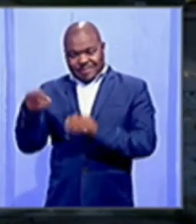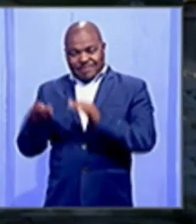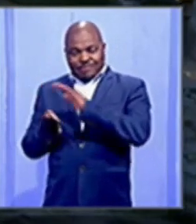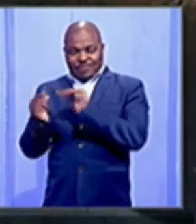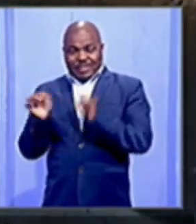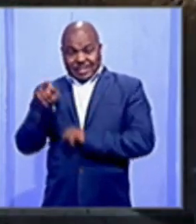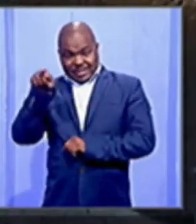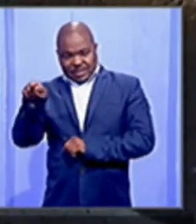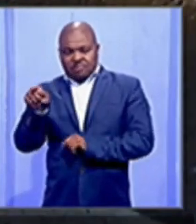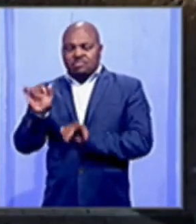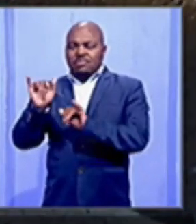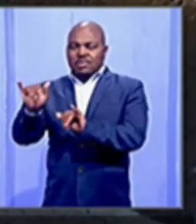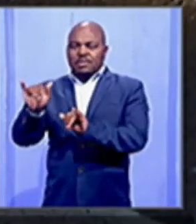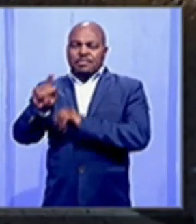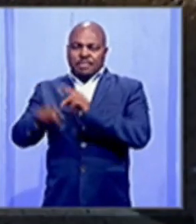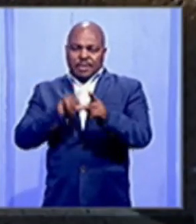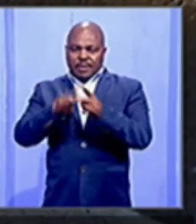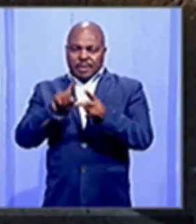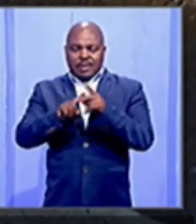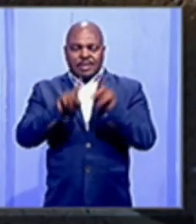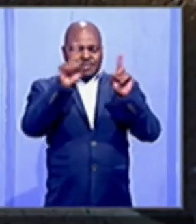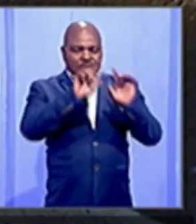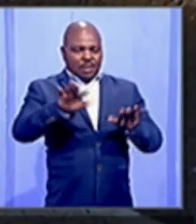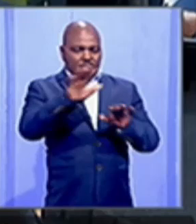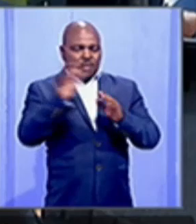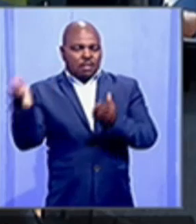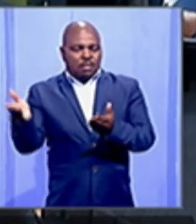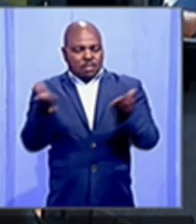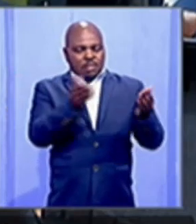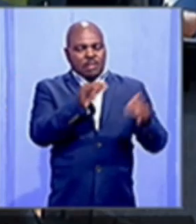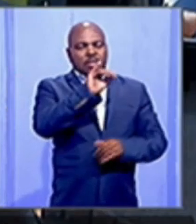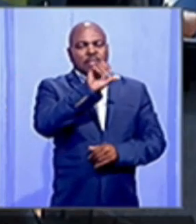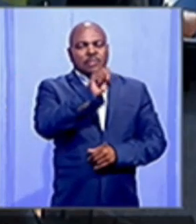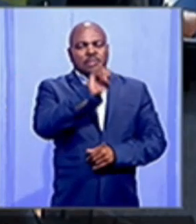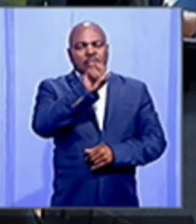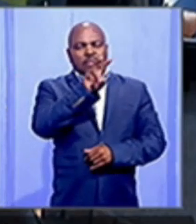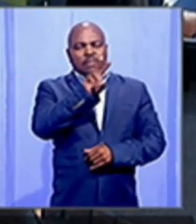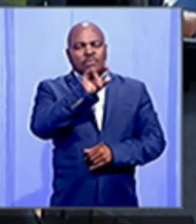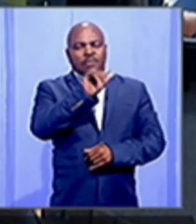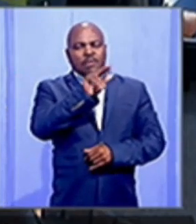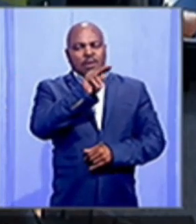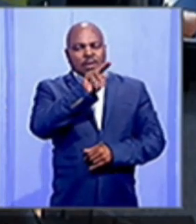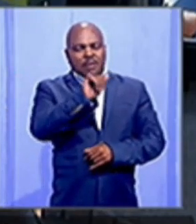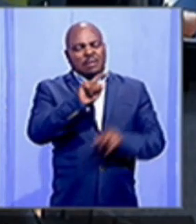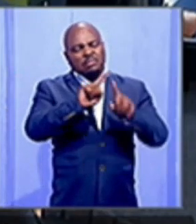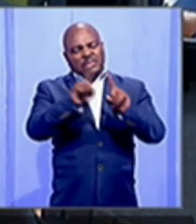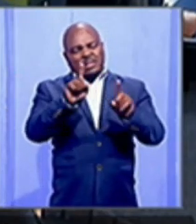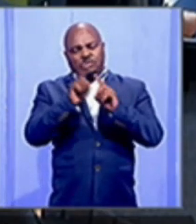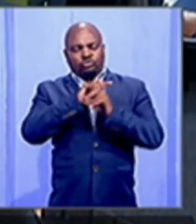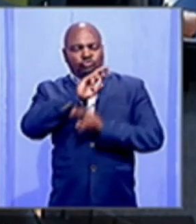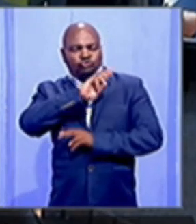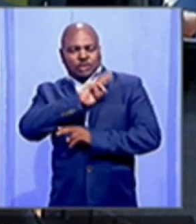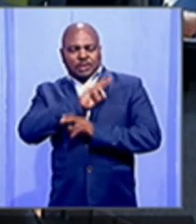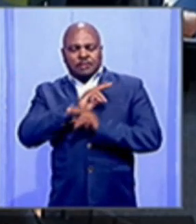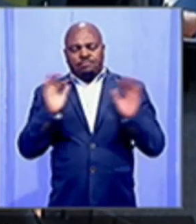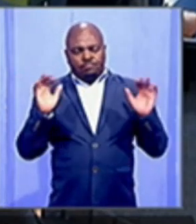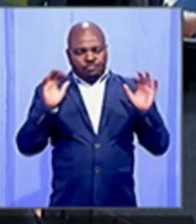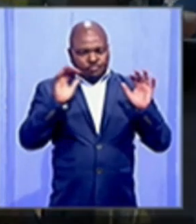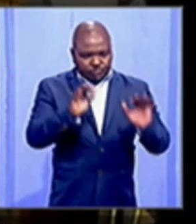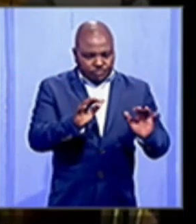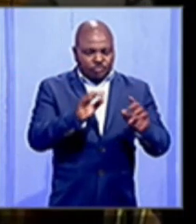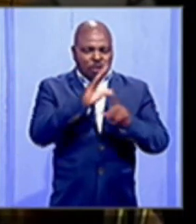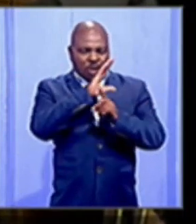Ba emela ntlha kwa lefelong le le itshekileng la Isivivane ko batho ba ditumelo tse di farologaneng ba ne ba